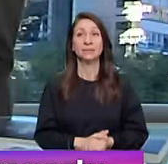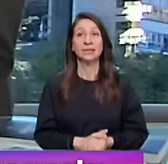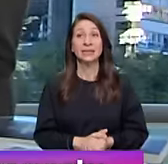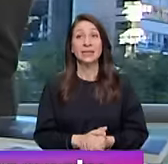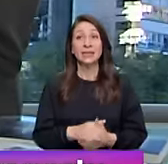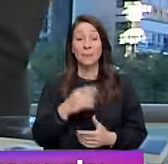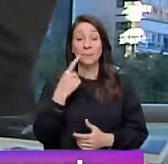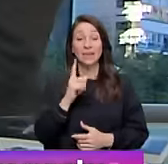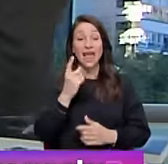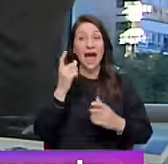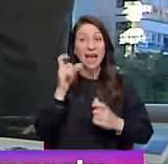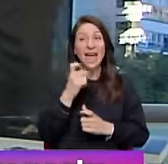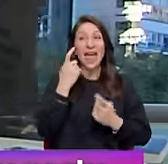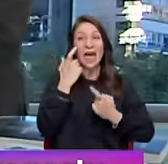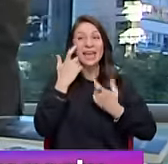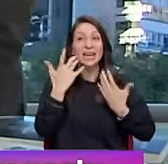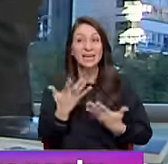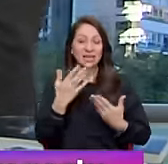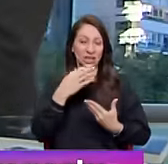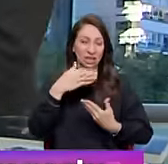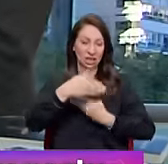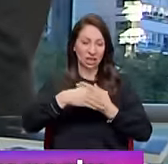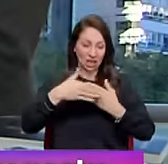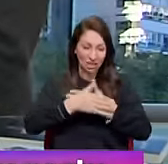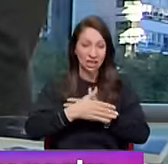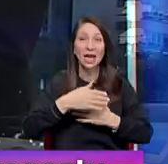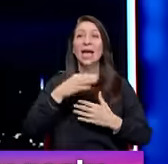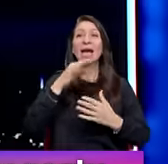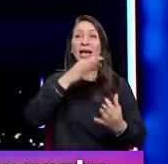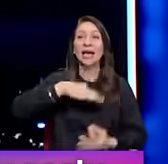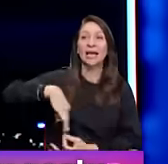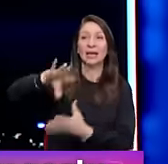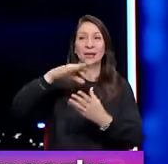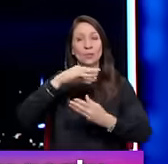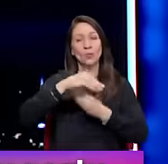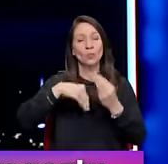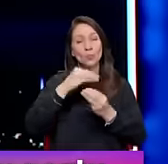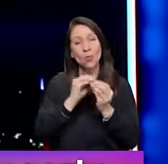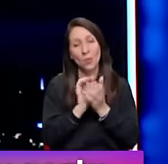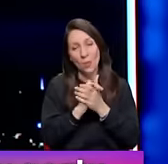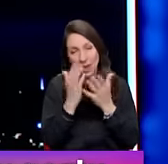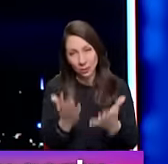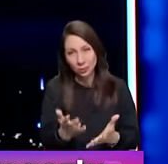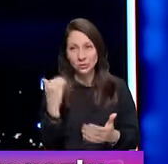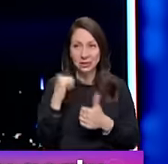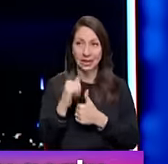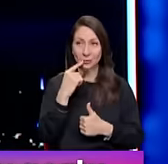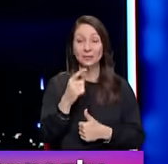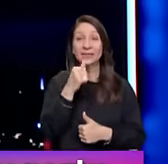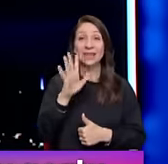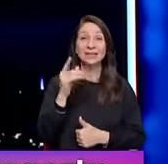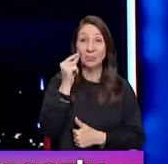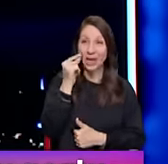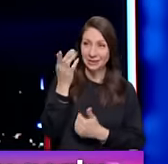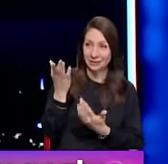Bin aydan hayırlı gece. Kadir gecesi, kandiliniz mübarek olsun bir kez daha söyleyelim. Sonra Deniz